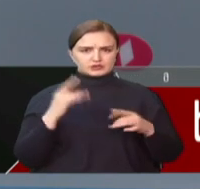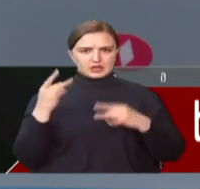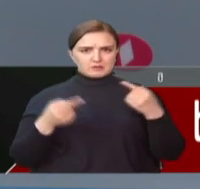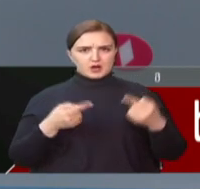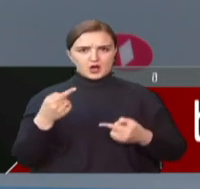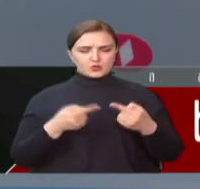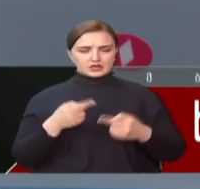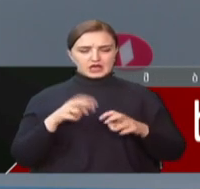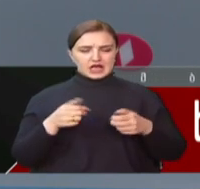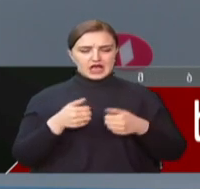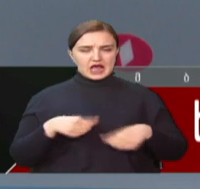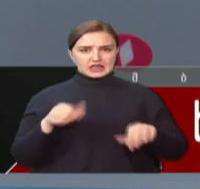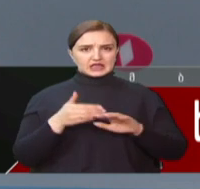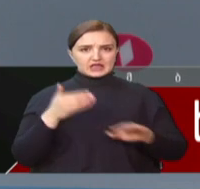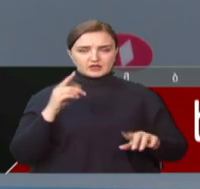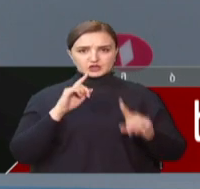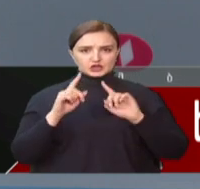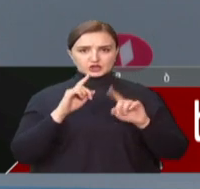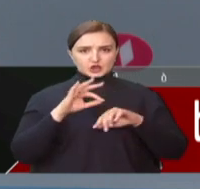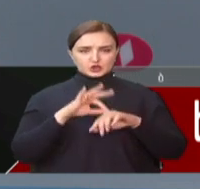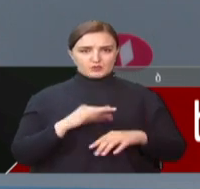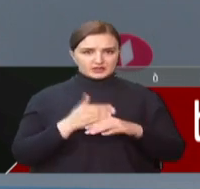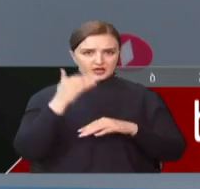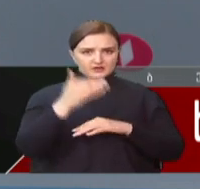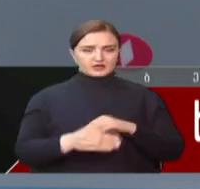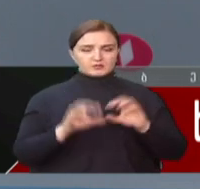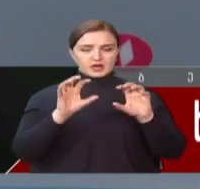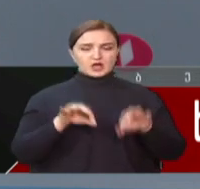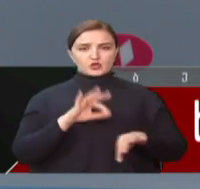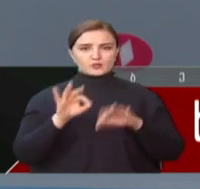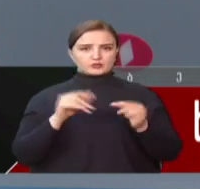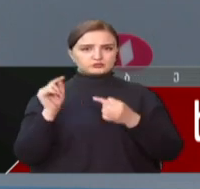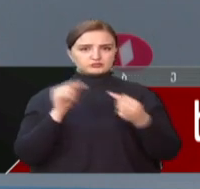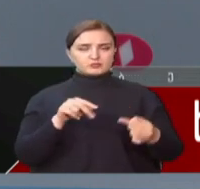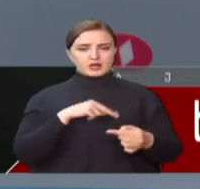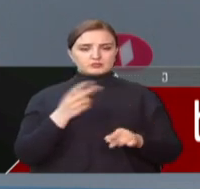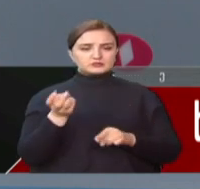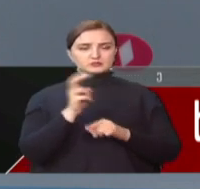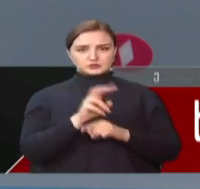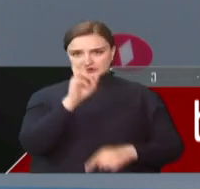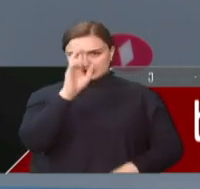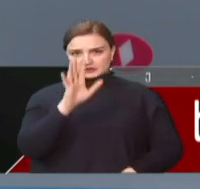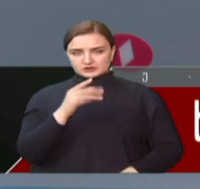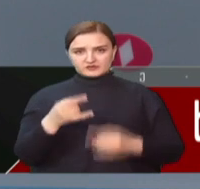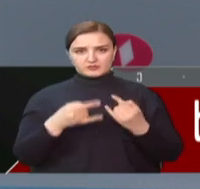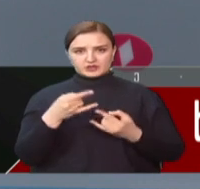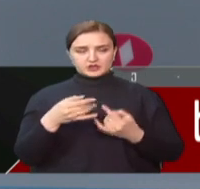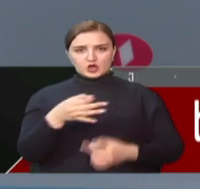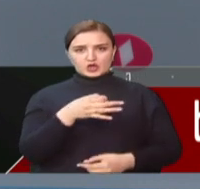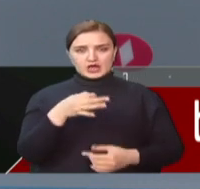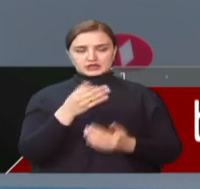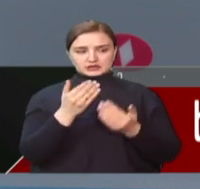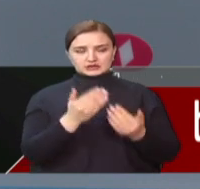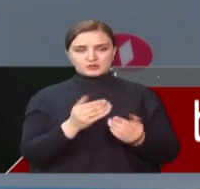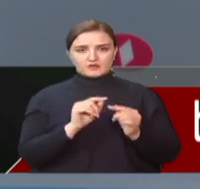იყო განხილვამდე, რის გამოც ხდომა დაგვიანებით დაიწყო. კანონ პროექტების გასაპროტესტებლად პარლამენტში მისული არასამთავრობო და მედია ორგანიზაციების